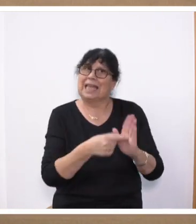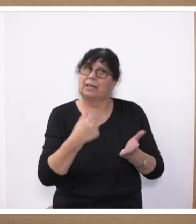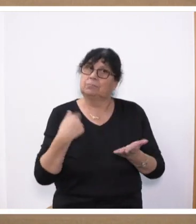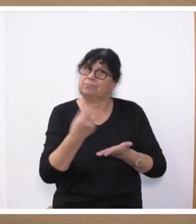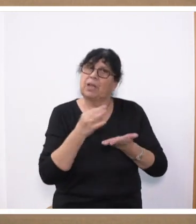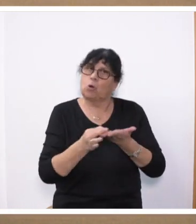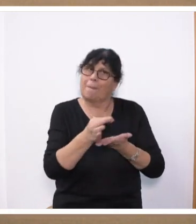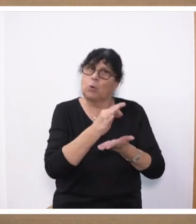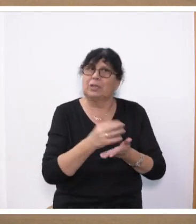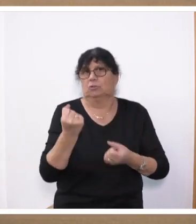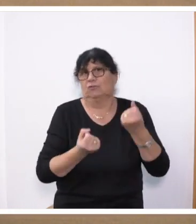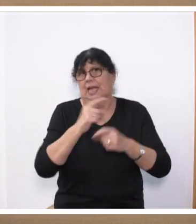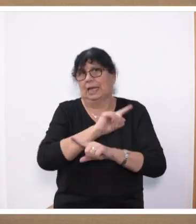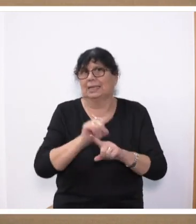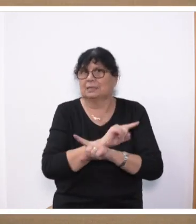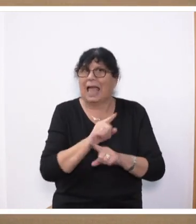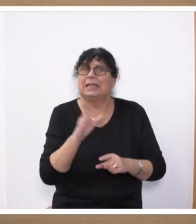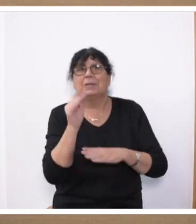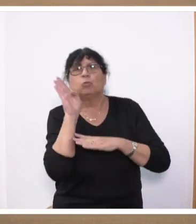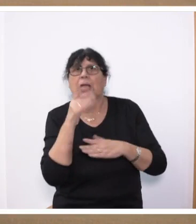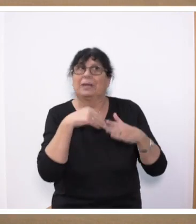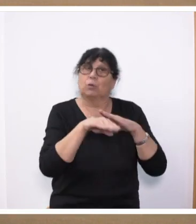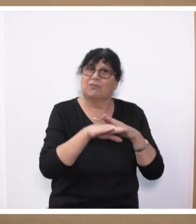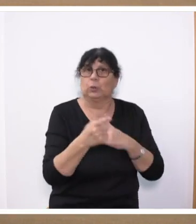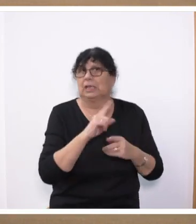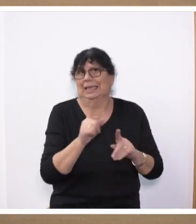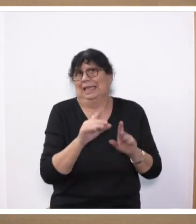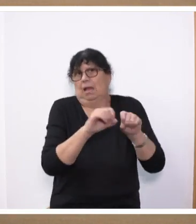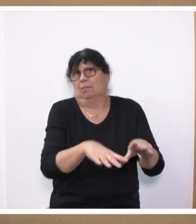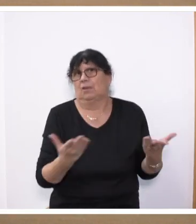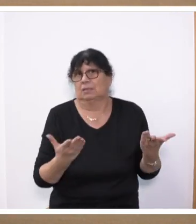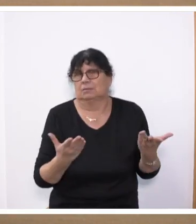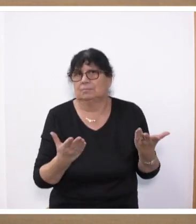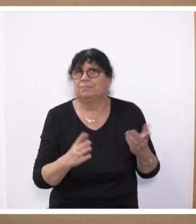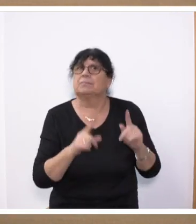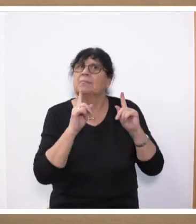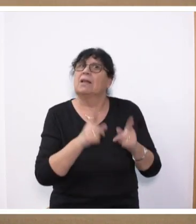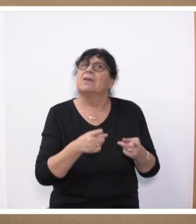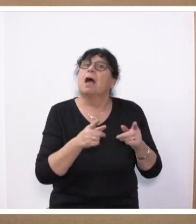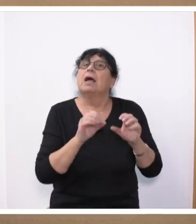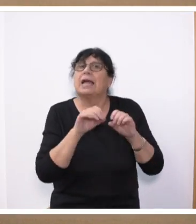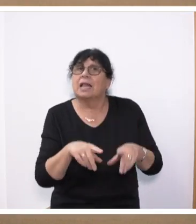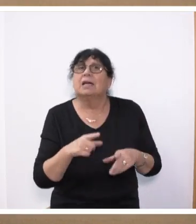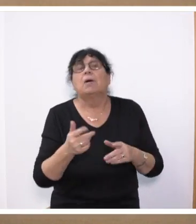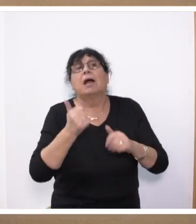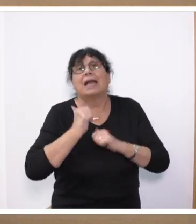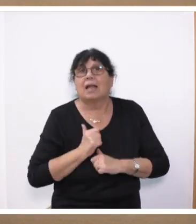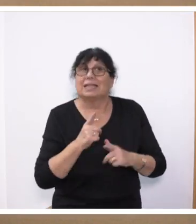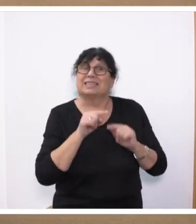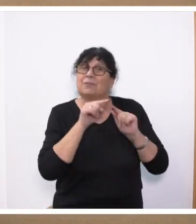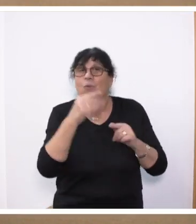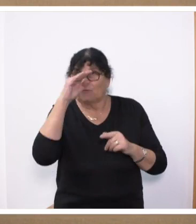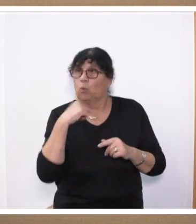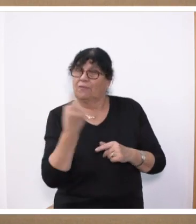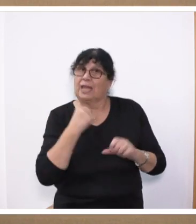dieser schwierigen Phase mit der Unterbringung der Geflüchteten nicht im Stich. Wir entlassen sie dort, wo wir können, und wir unterstützen